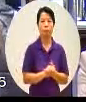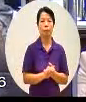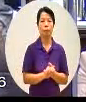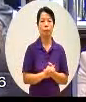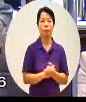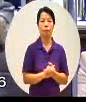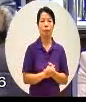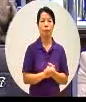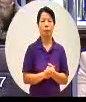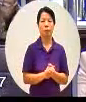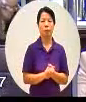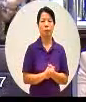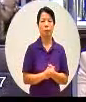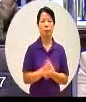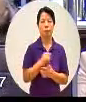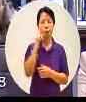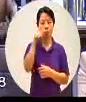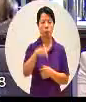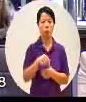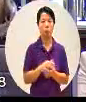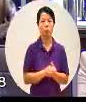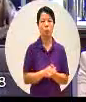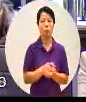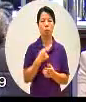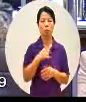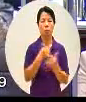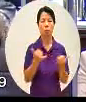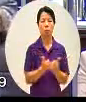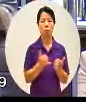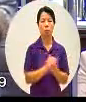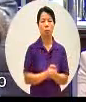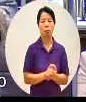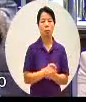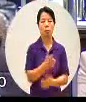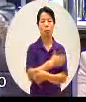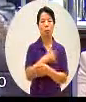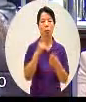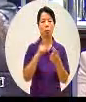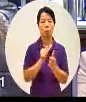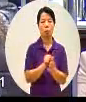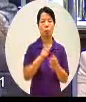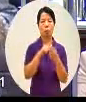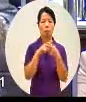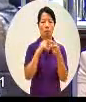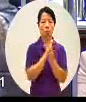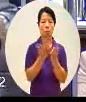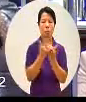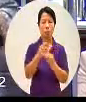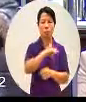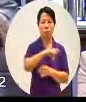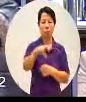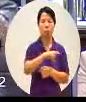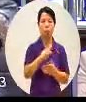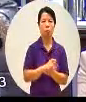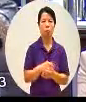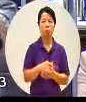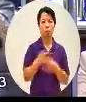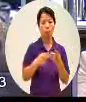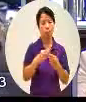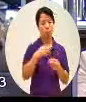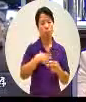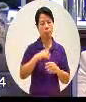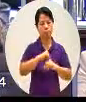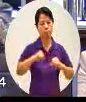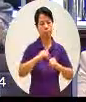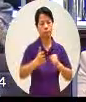常确定。那我觉得这个部分，我大概就陈副秘作为吴议员后摆要了解我的进度。啊，